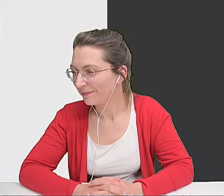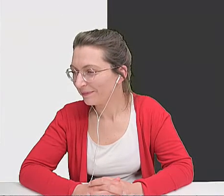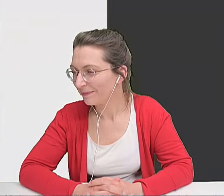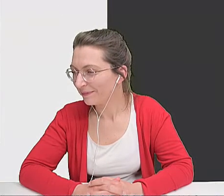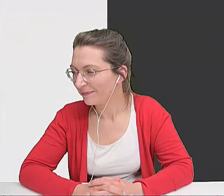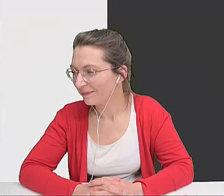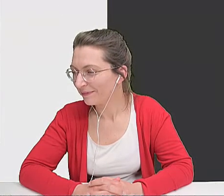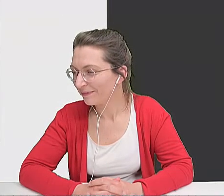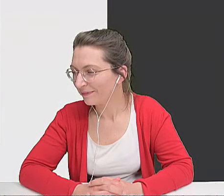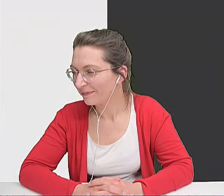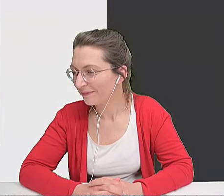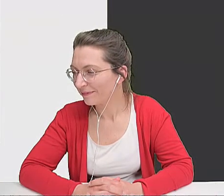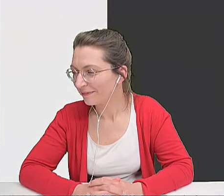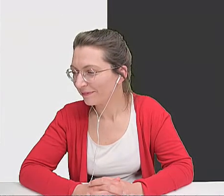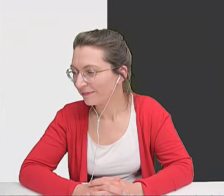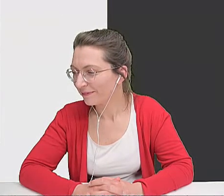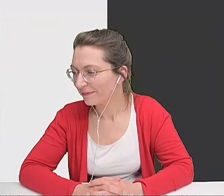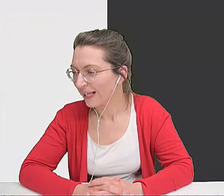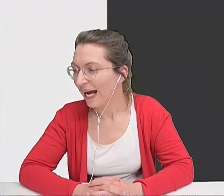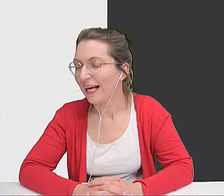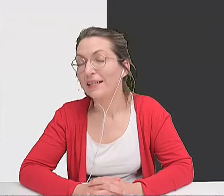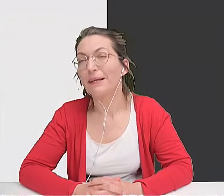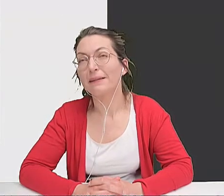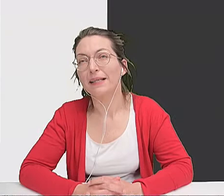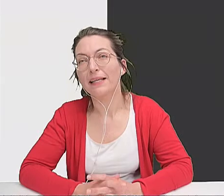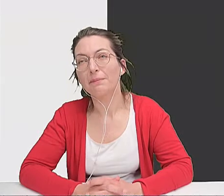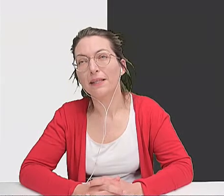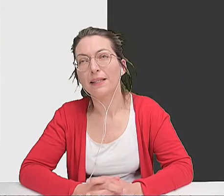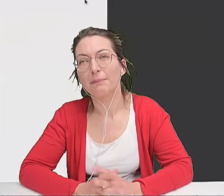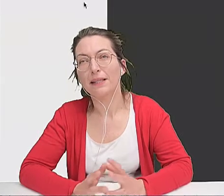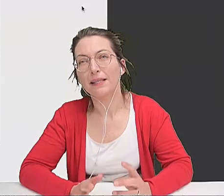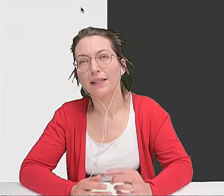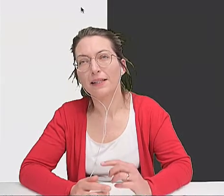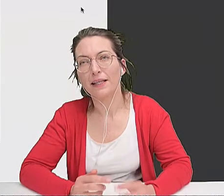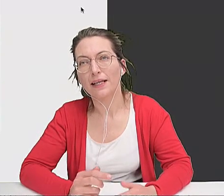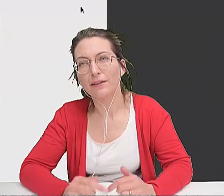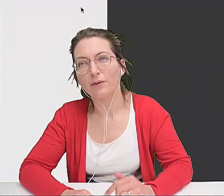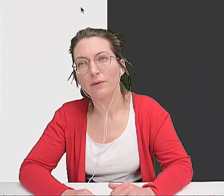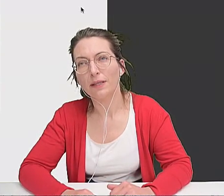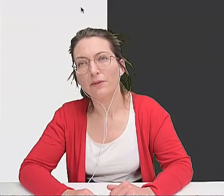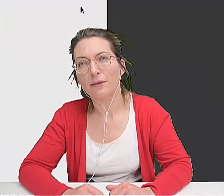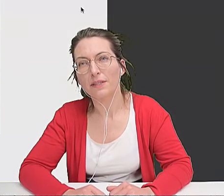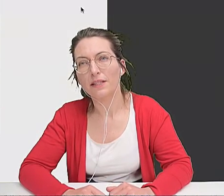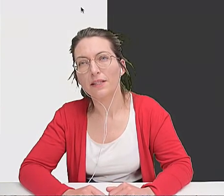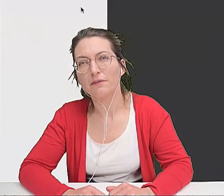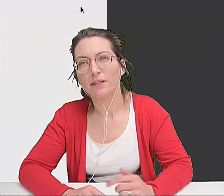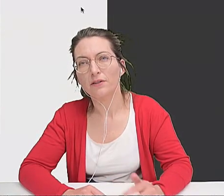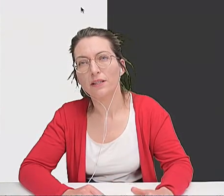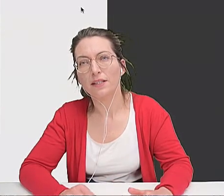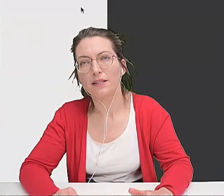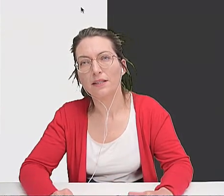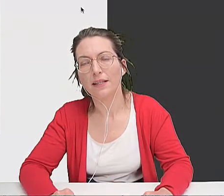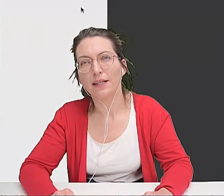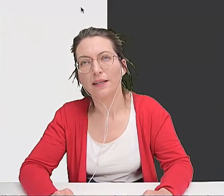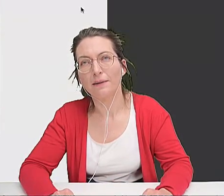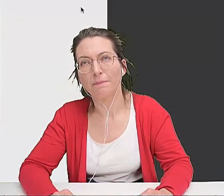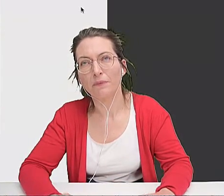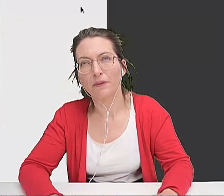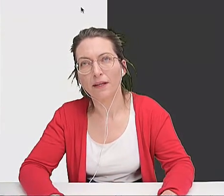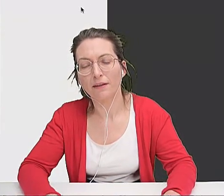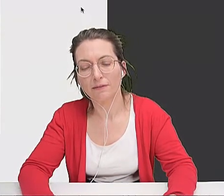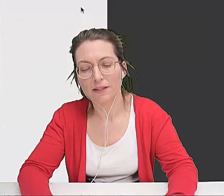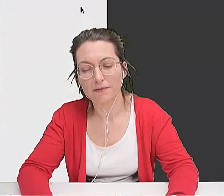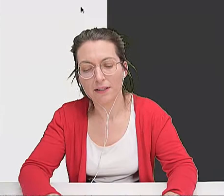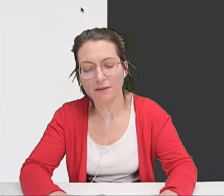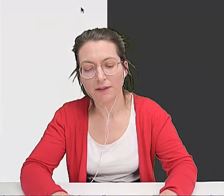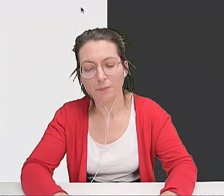ähnliche Aufgaben. Ja, ich bin man kriegt nicht gleich eine Rückmeldung, ob es richtig war, sondern erst